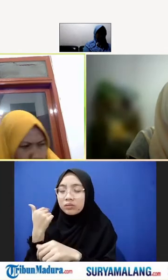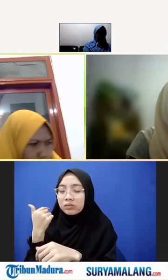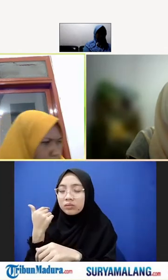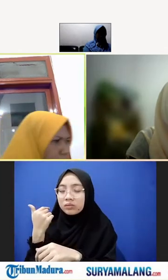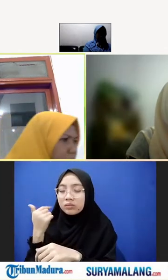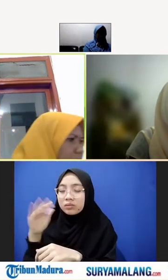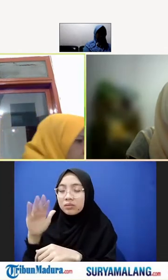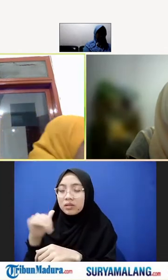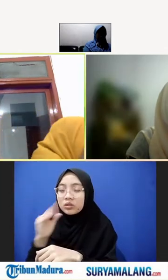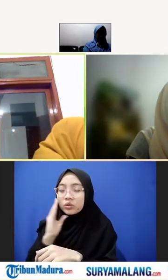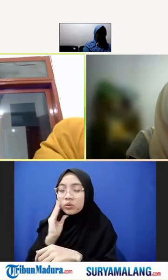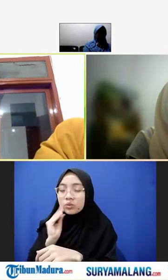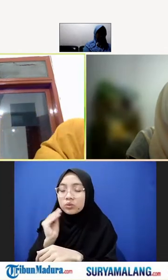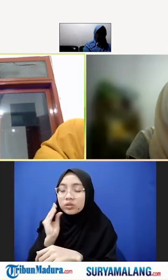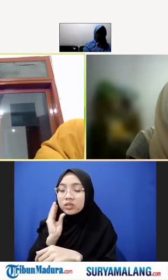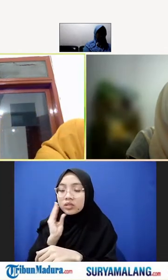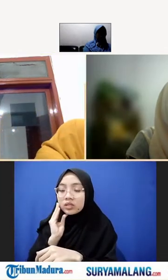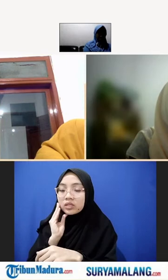usia